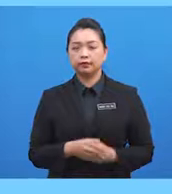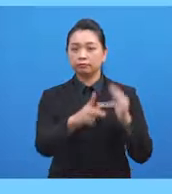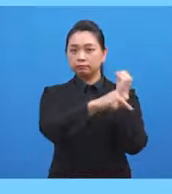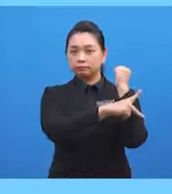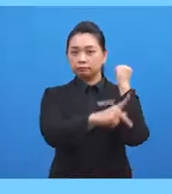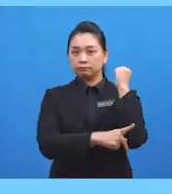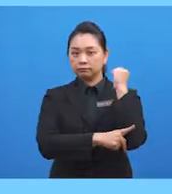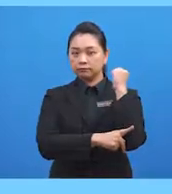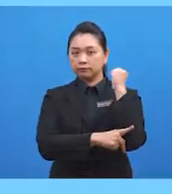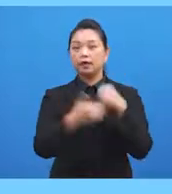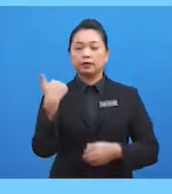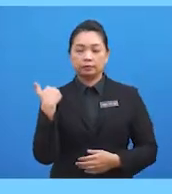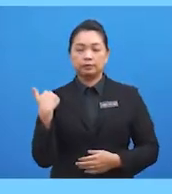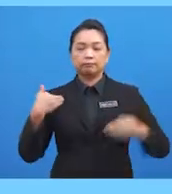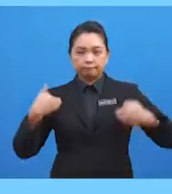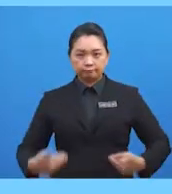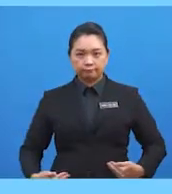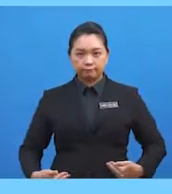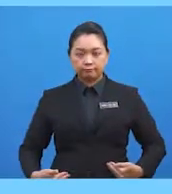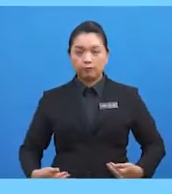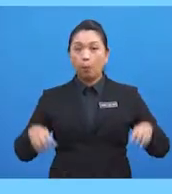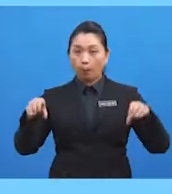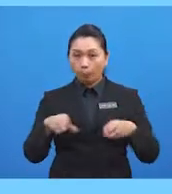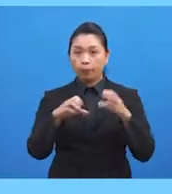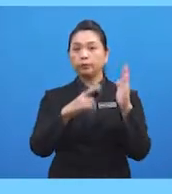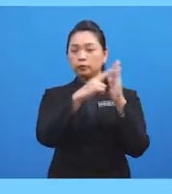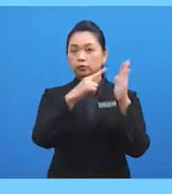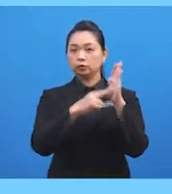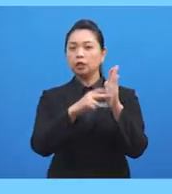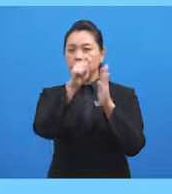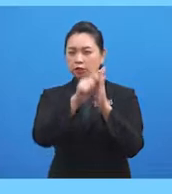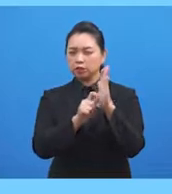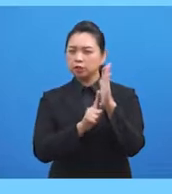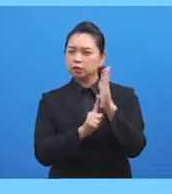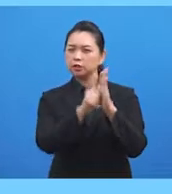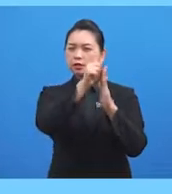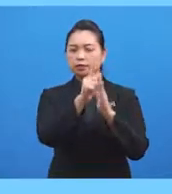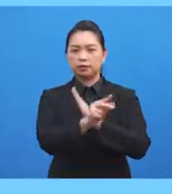Parlimen juga merupakan badan penggubal undang-undang tertinggi negara.